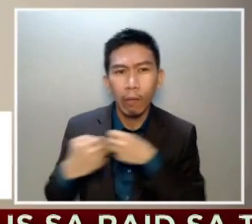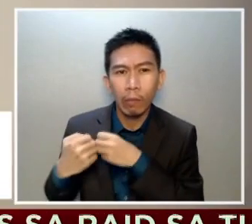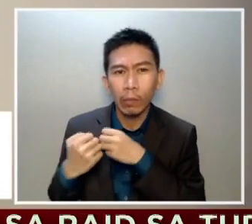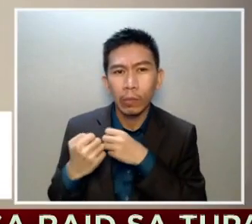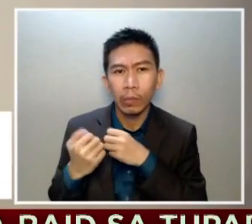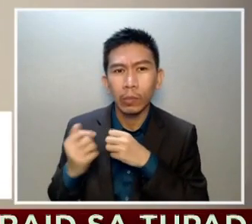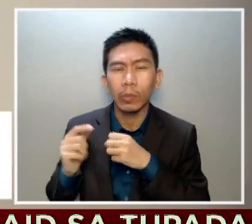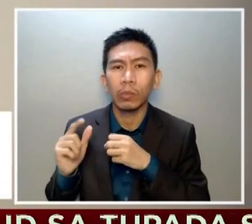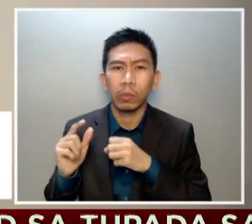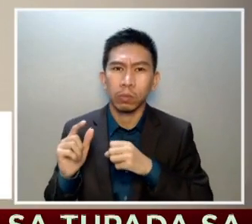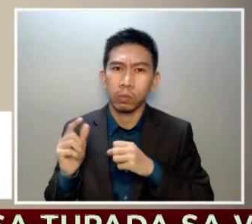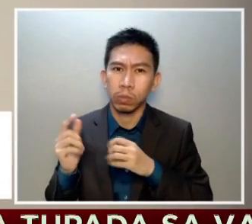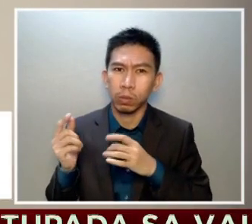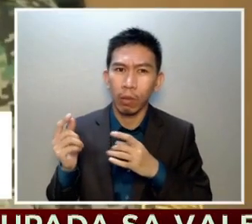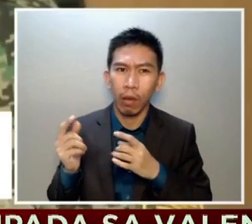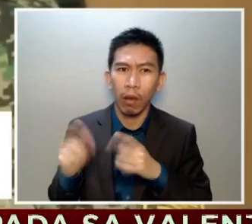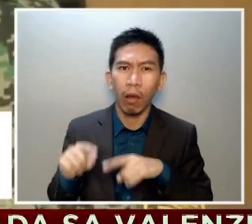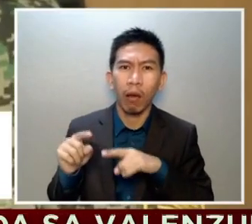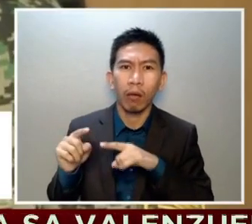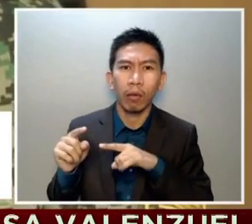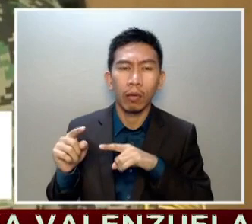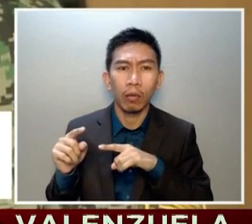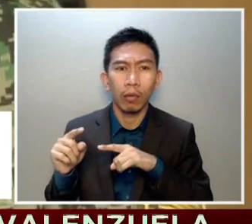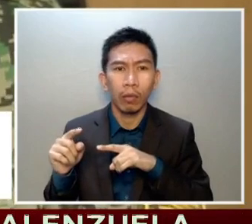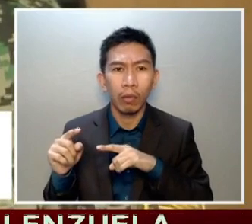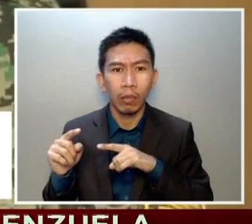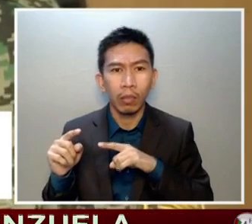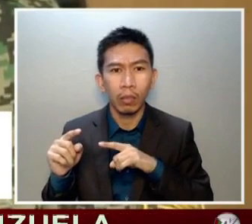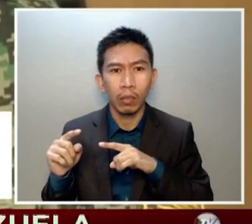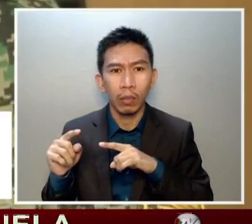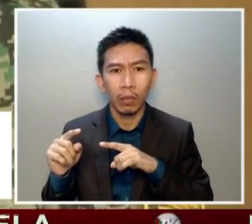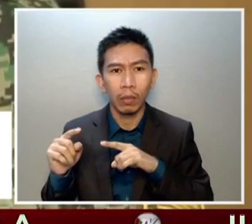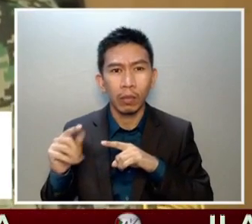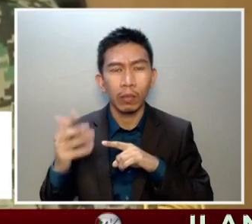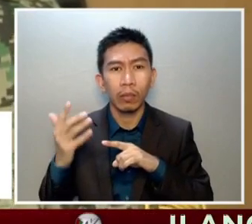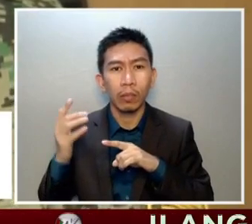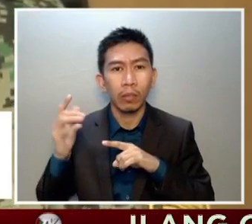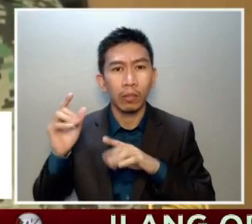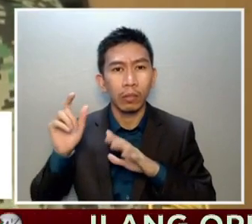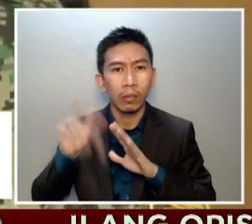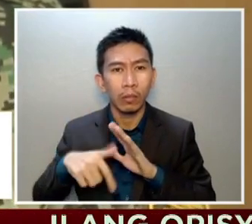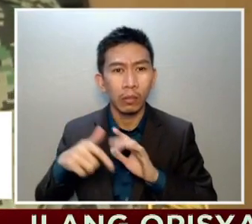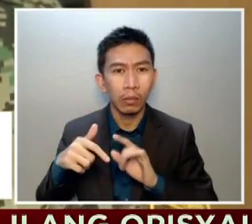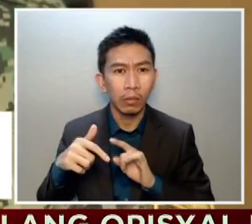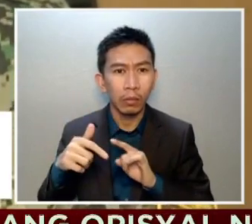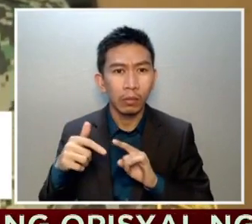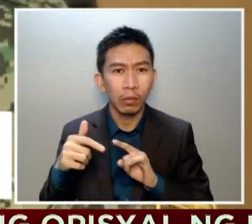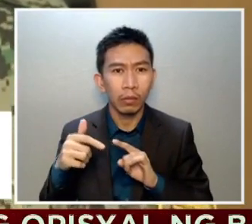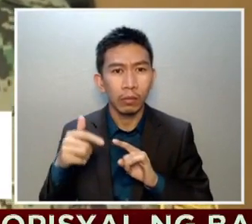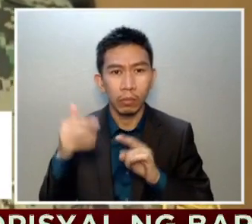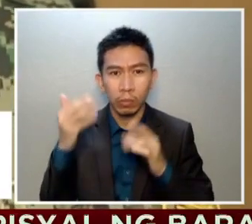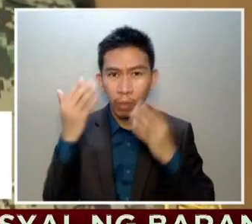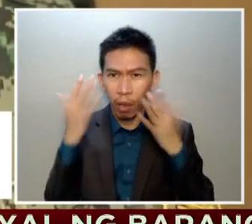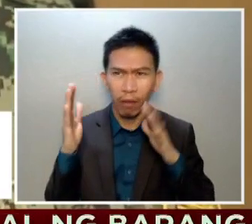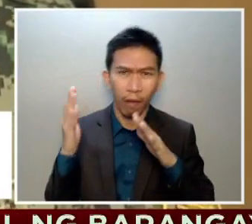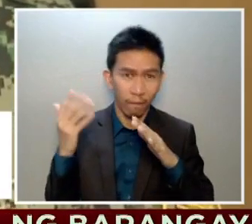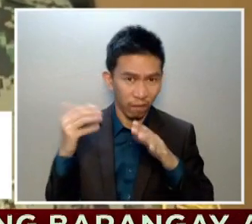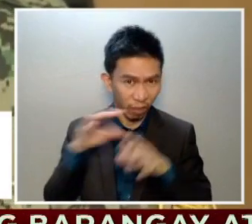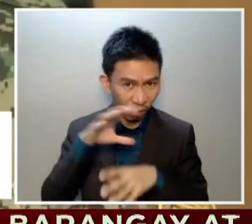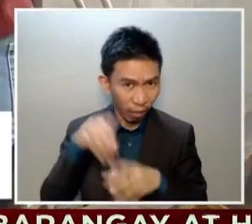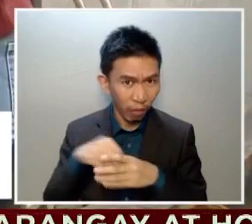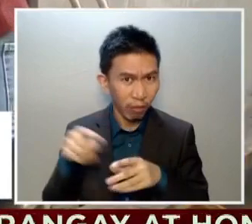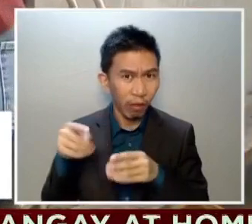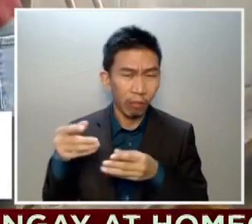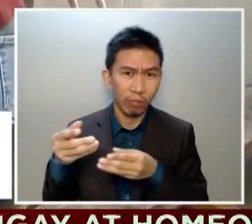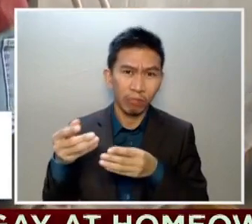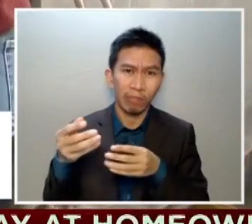Nag-scaffold sila. Pinakamahina nun is manood siya doon sa Tupada or hindi mo alam kung siya ay tumataya. Hindi natin